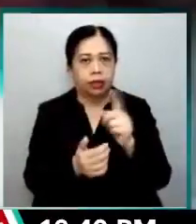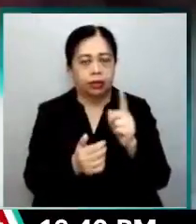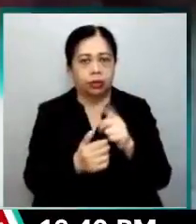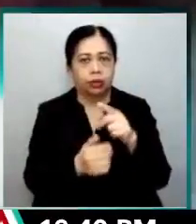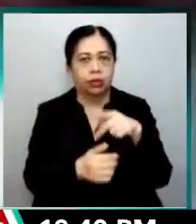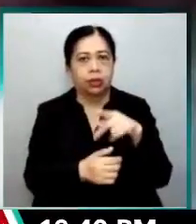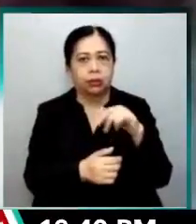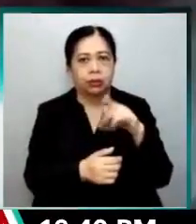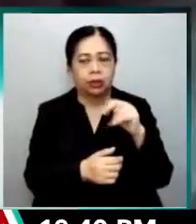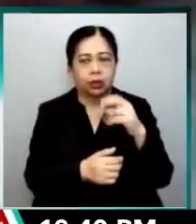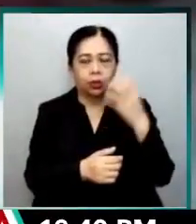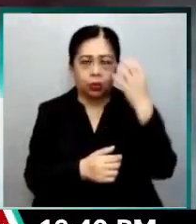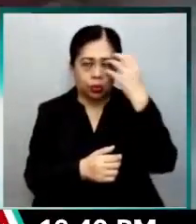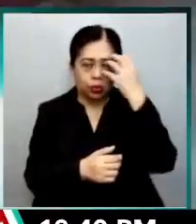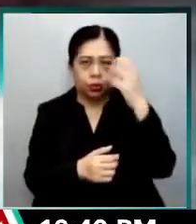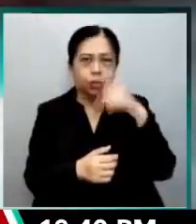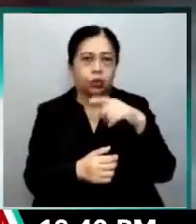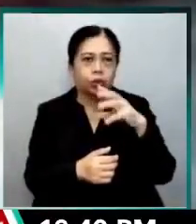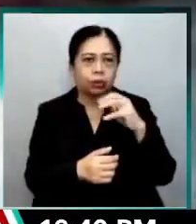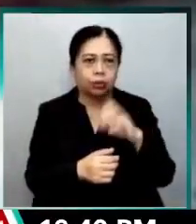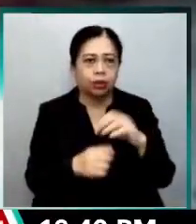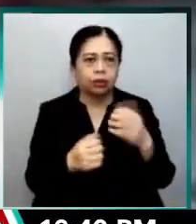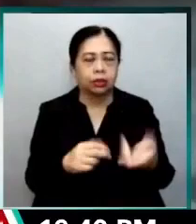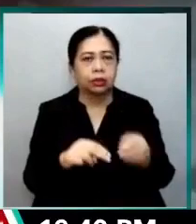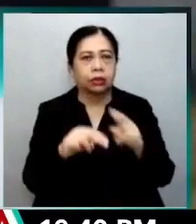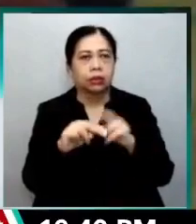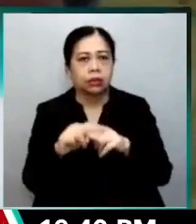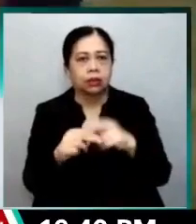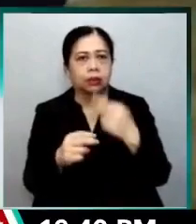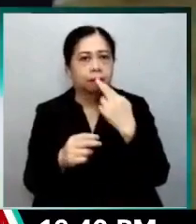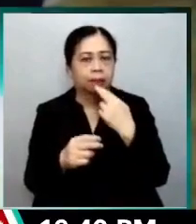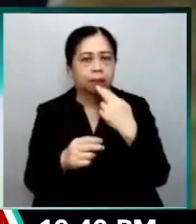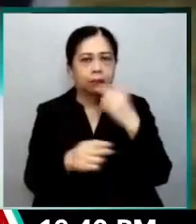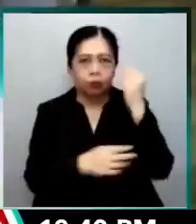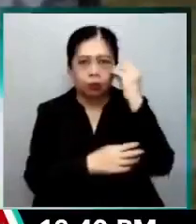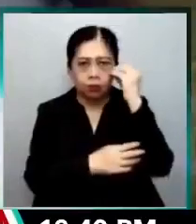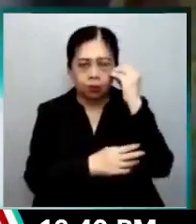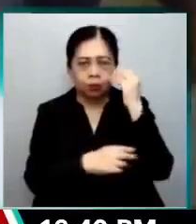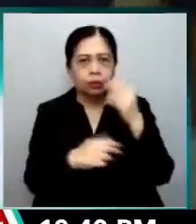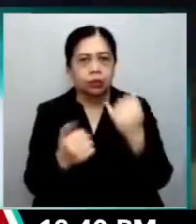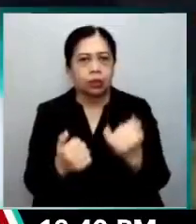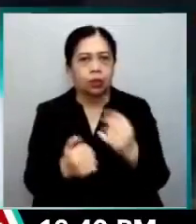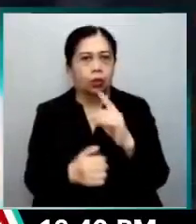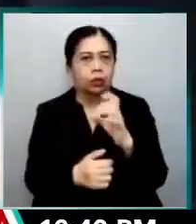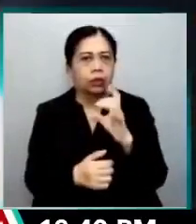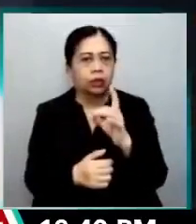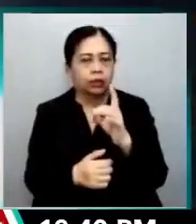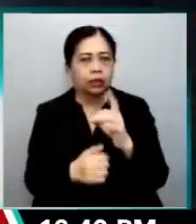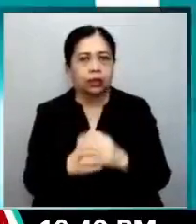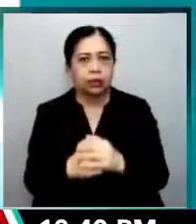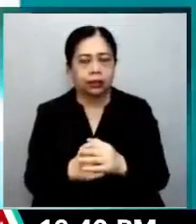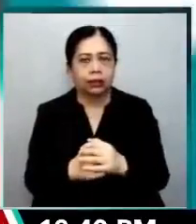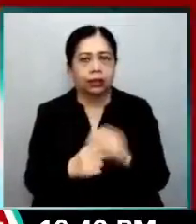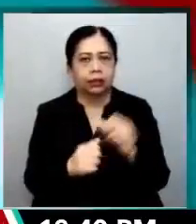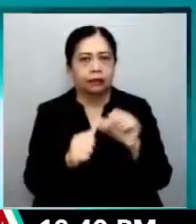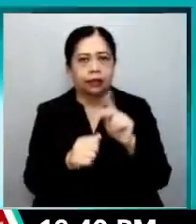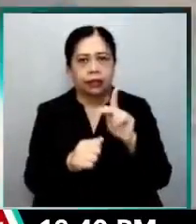habang Php30 ang itinaas ng pulang sibuyas na ngayon ay php10 na ang kada